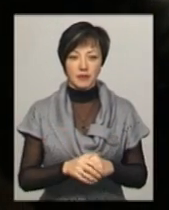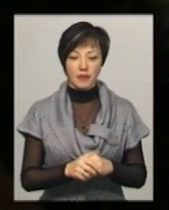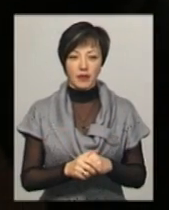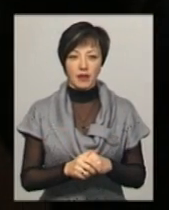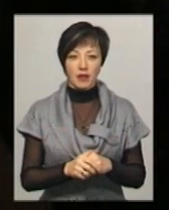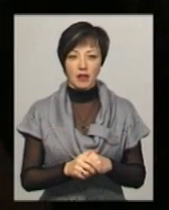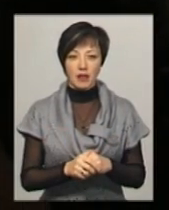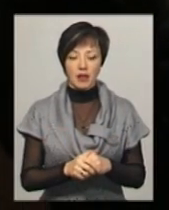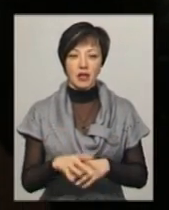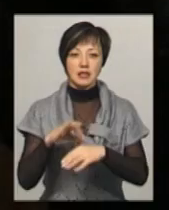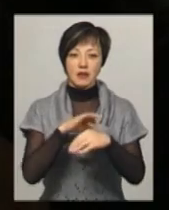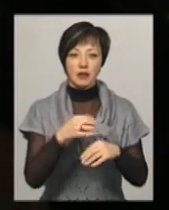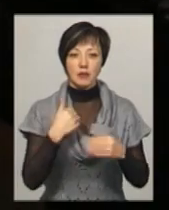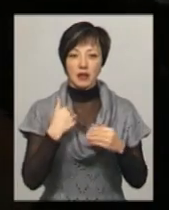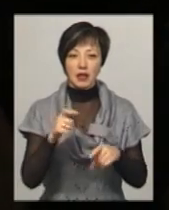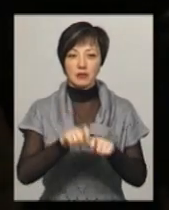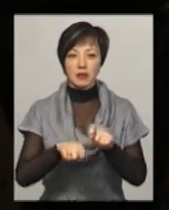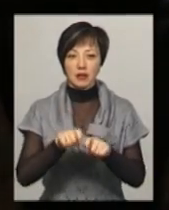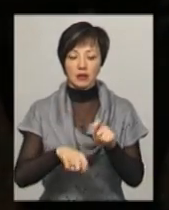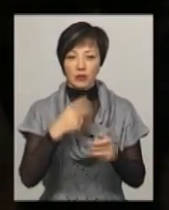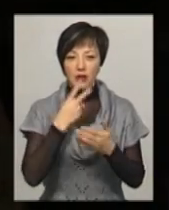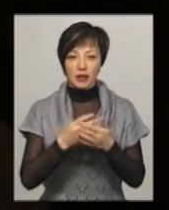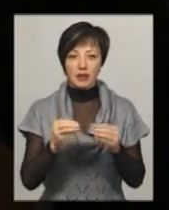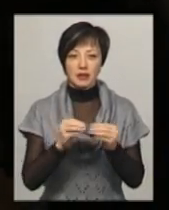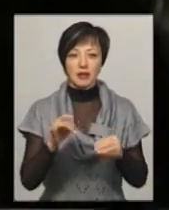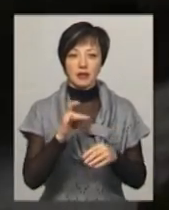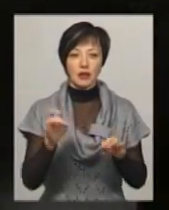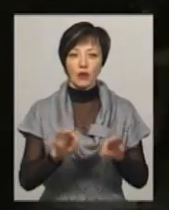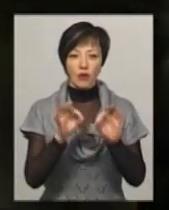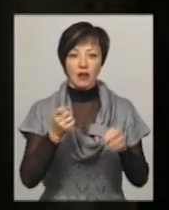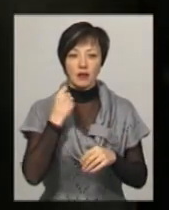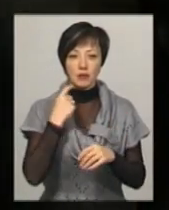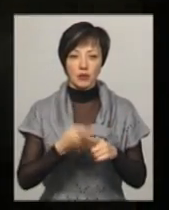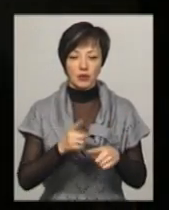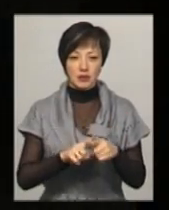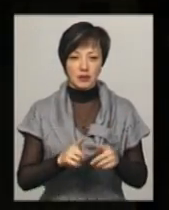Я? Ану, заведи мене на експертизу, хоч знайдеш грам, та я ніколи не п'ю.